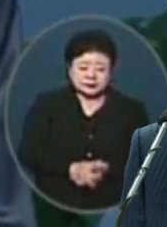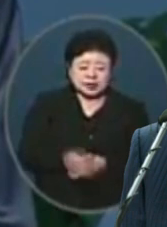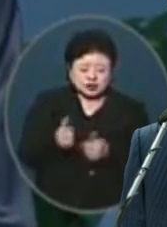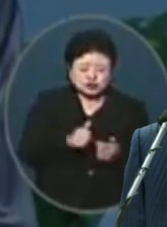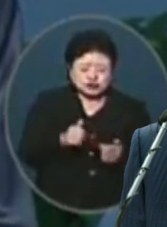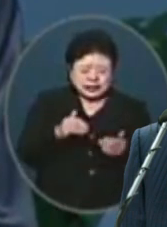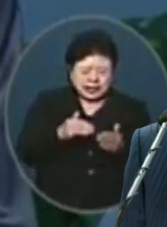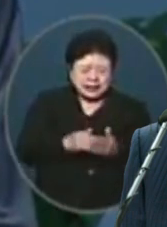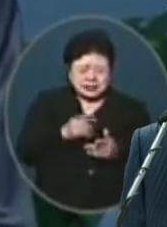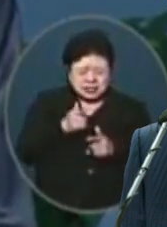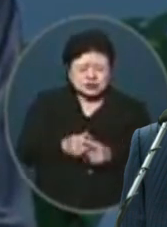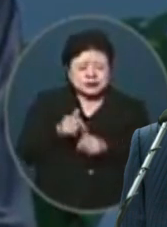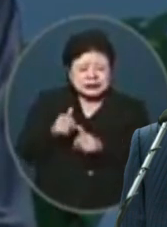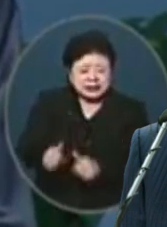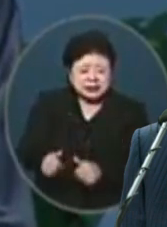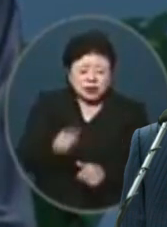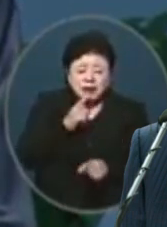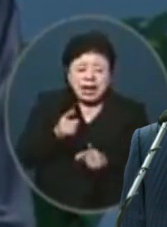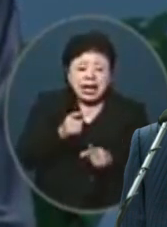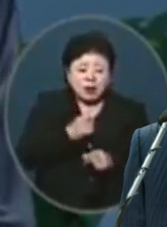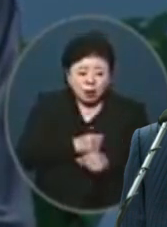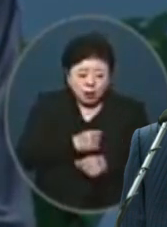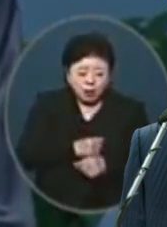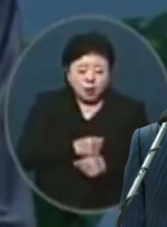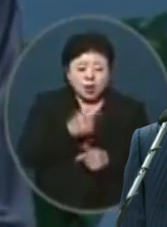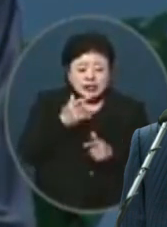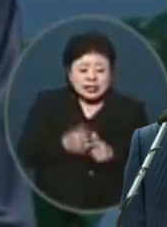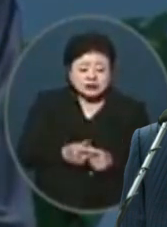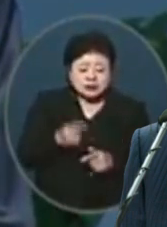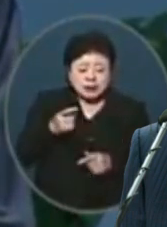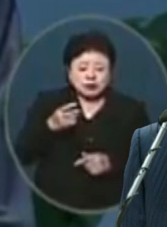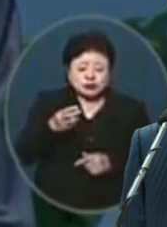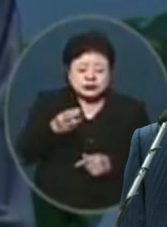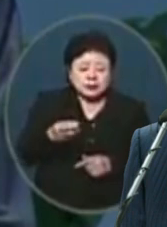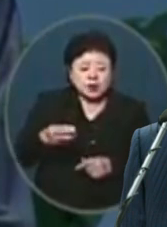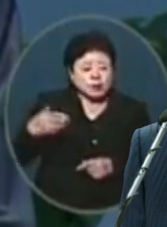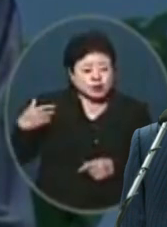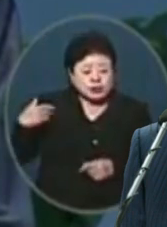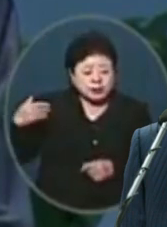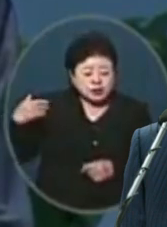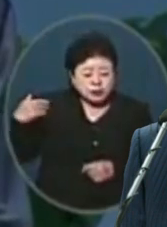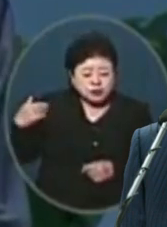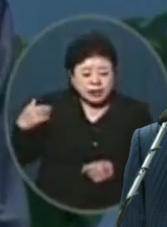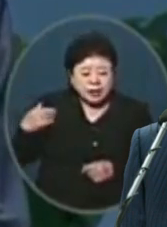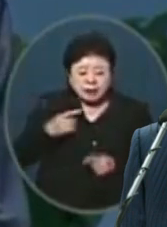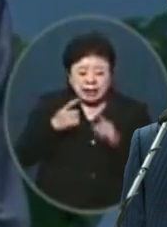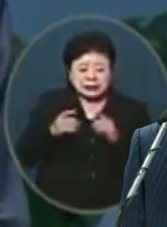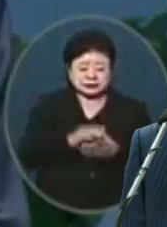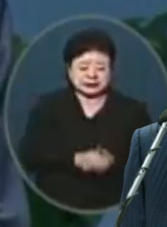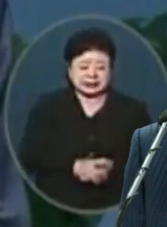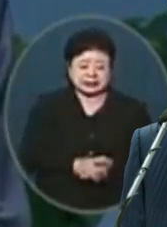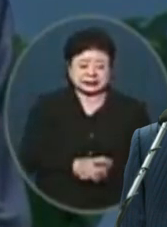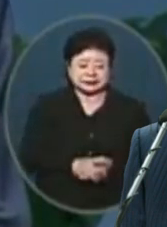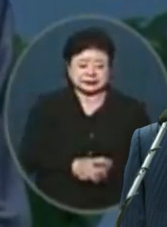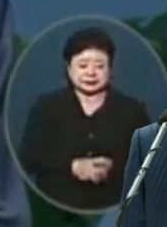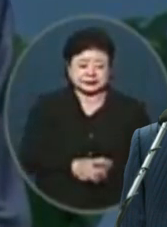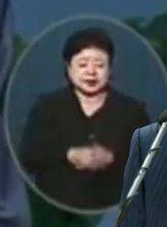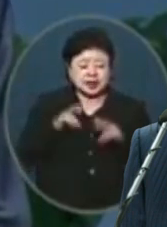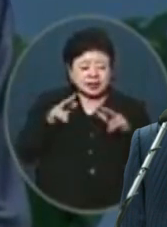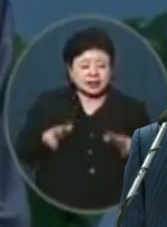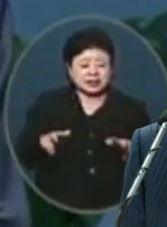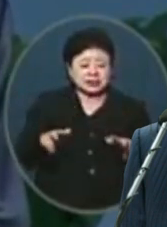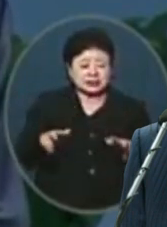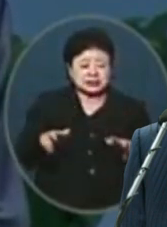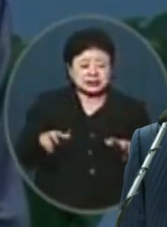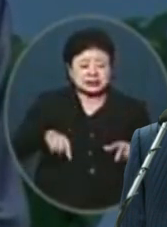죽을 때까지 예수님을 따르겠다고 해놓고 예수님을 세 번이나 따라 부인을 하고 이제는